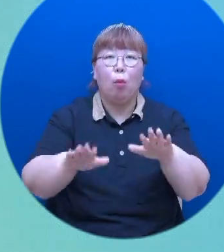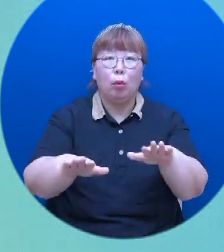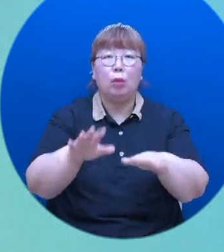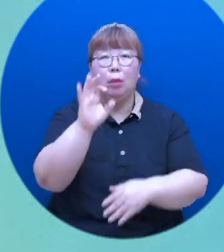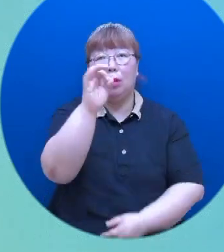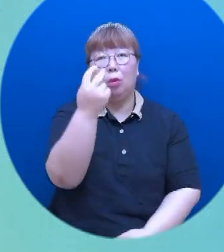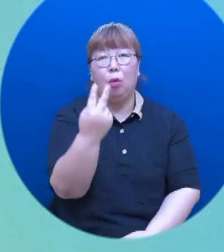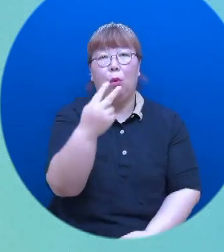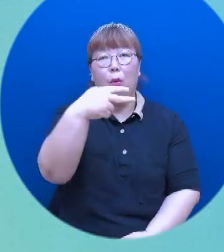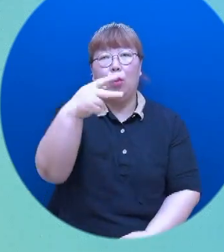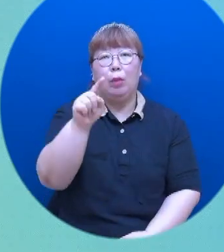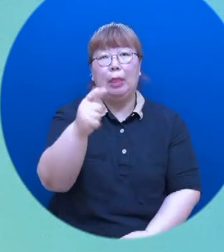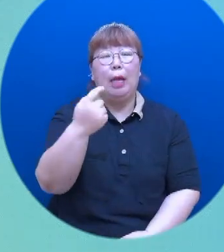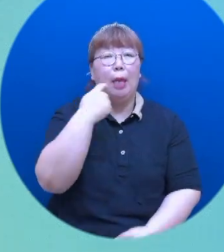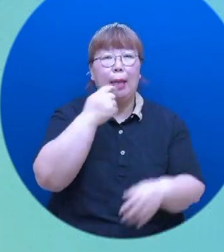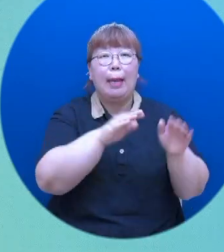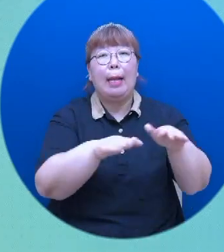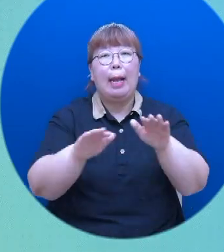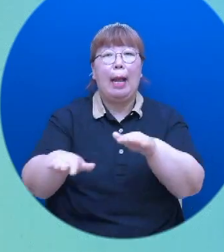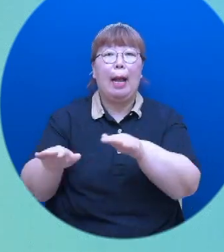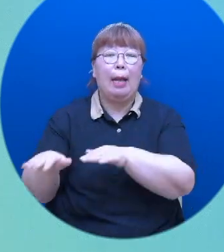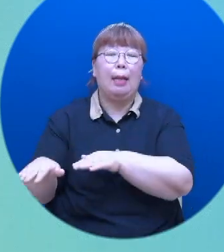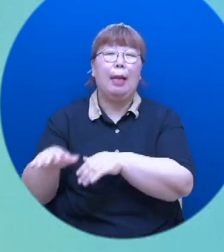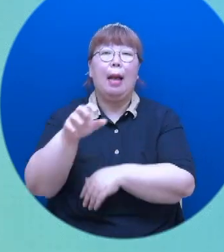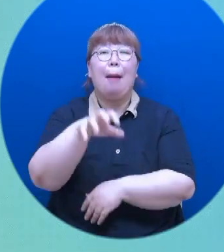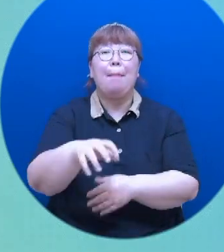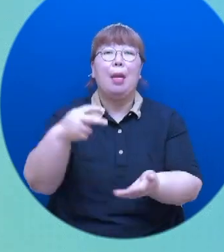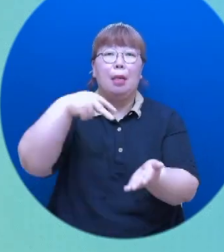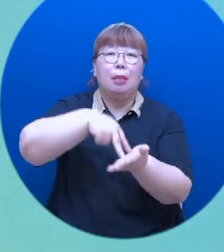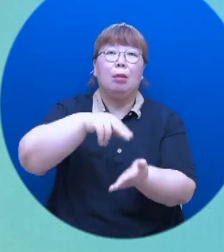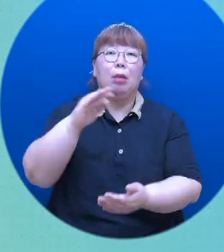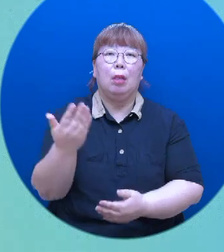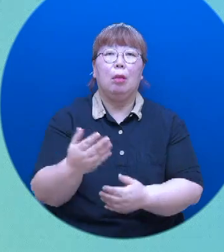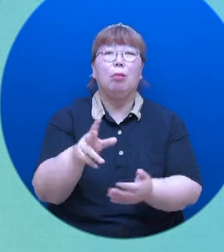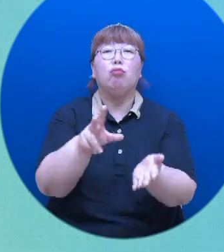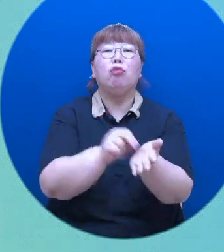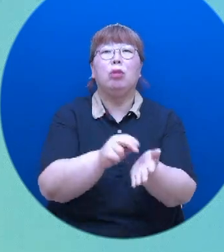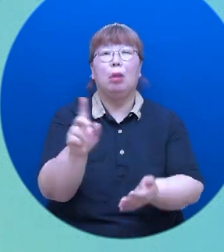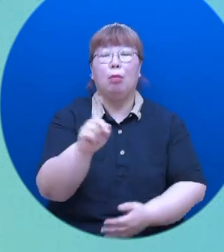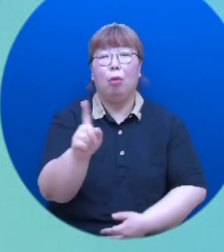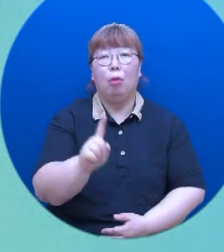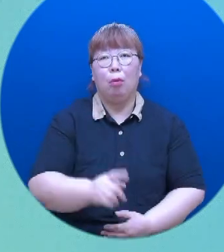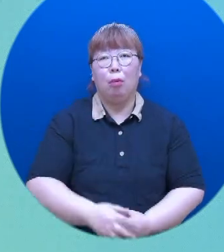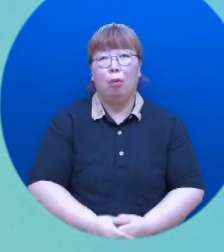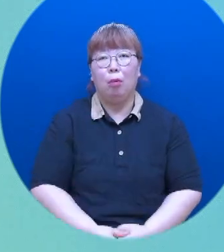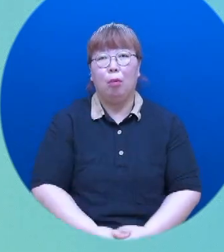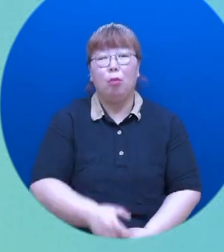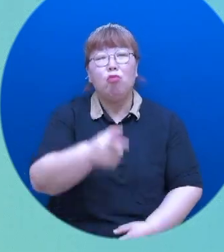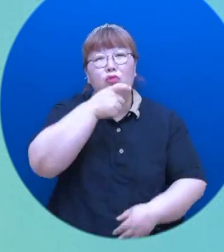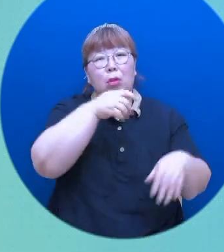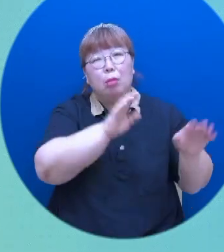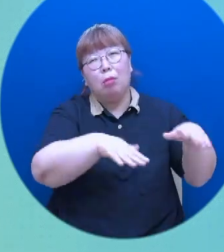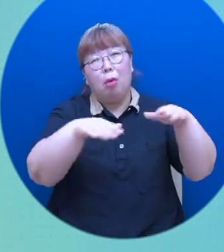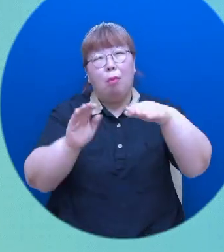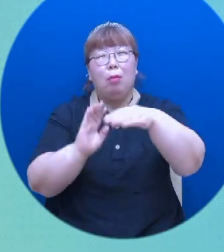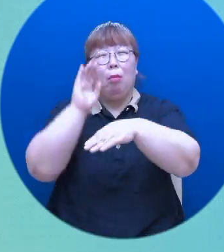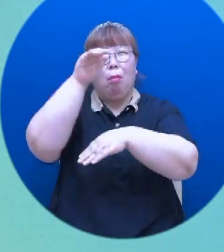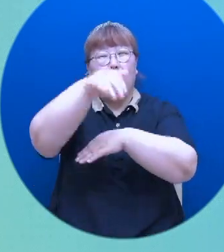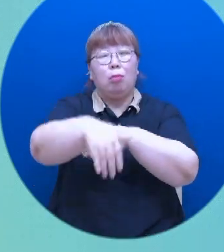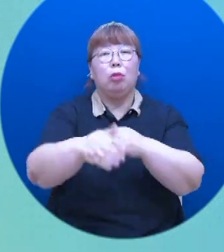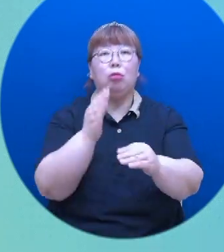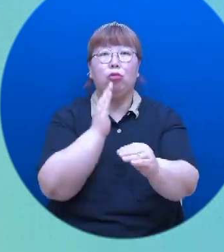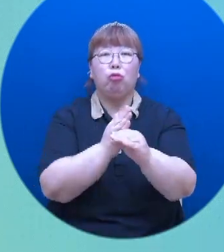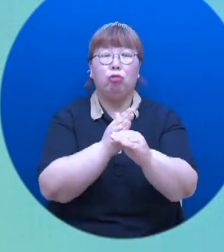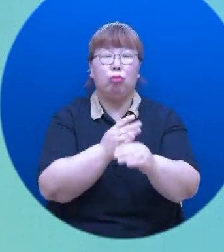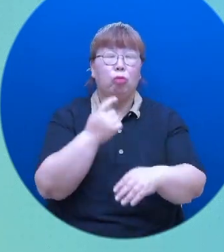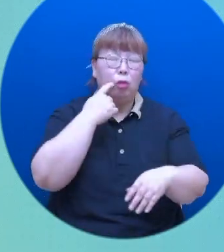요단강 맞은편에 와 있는 거죠. 문제는 뭐라고요? 물이 범람한 거죠. 홍수 때에